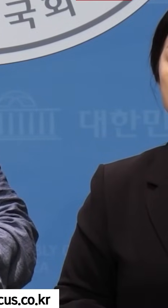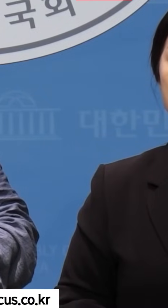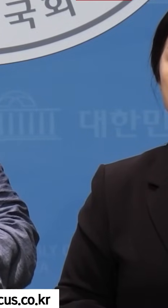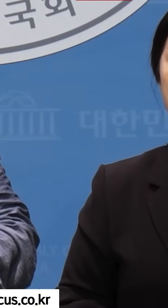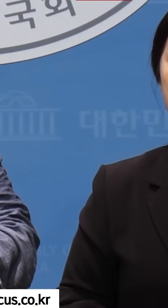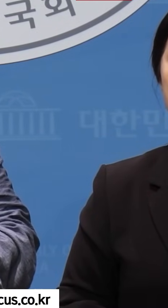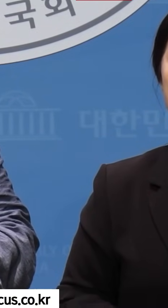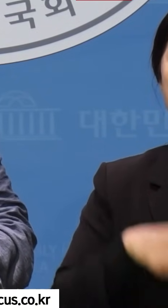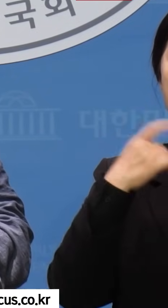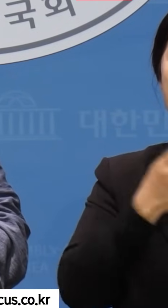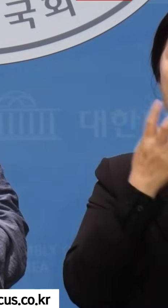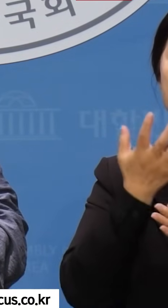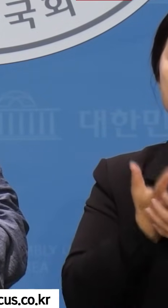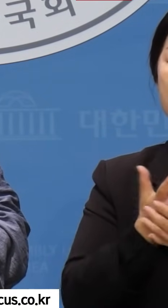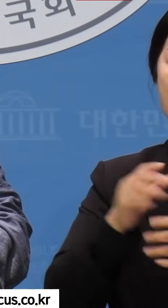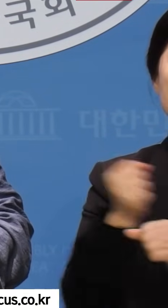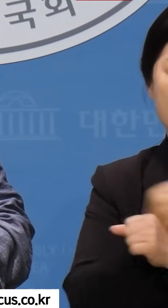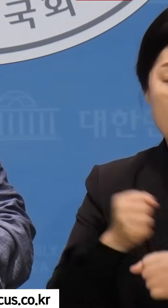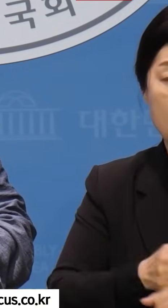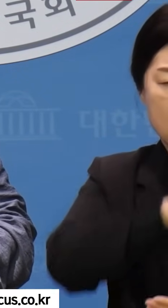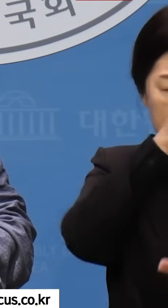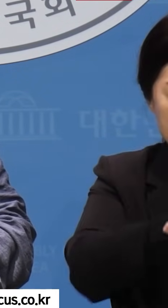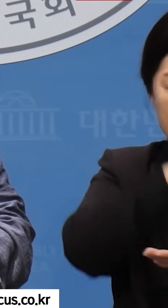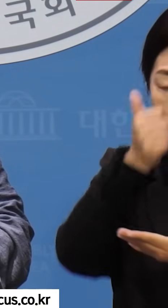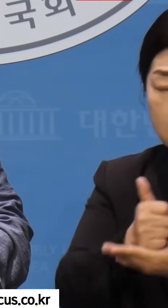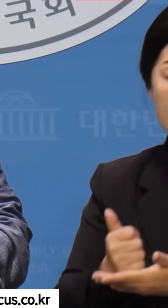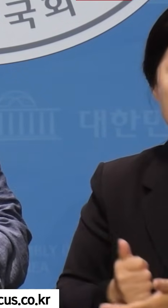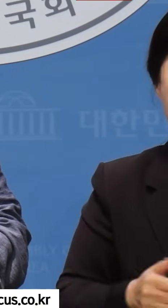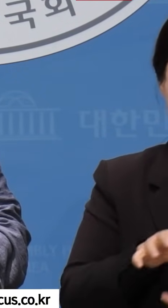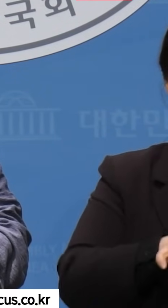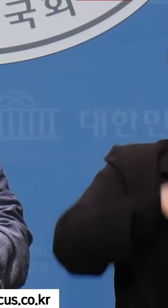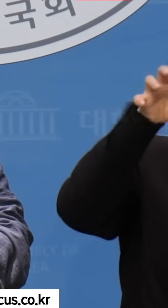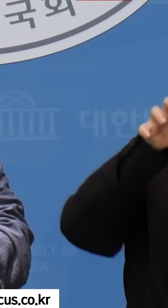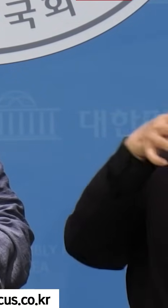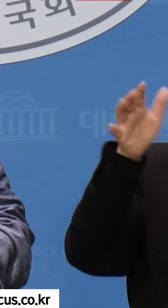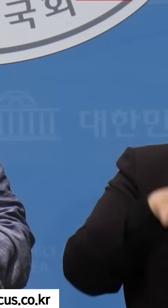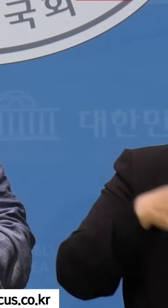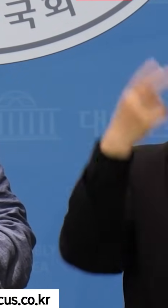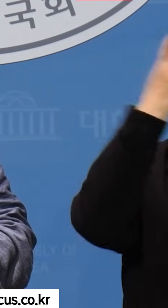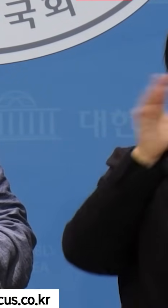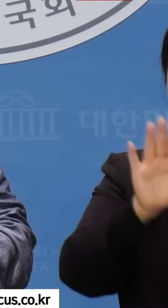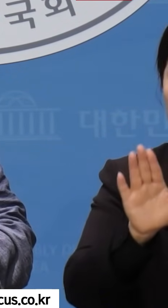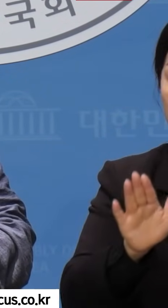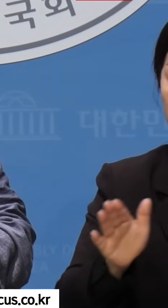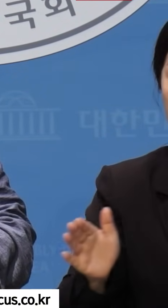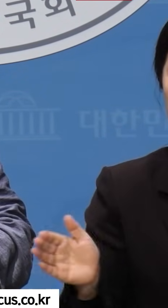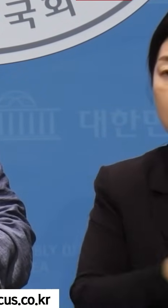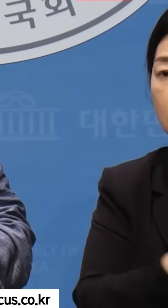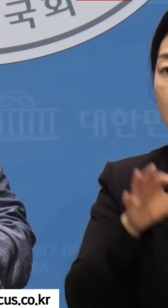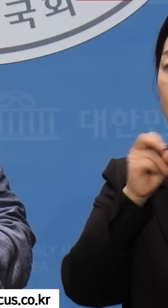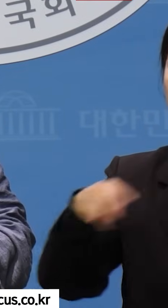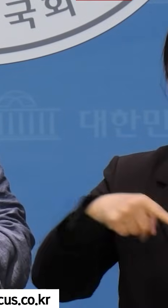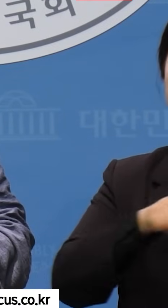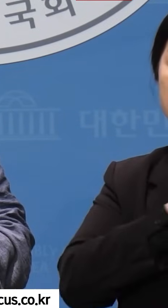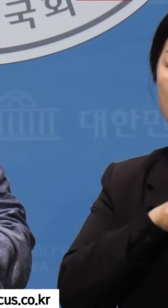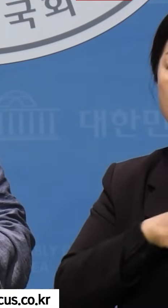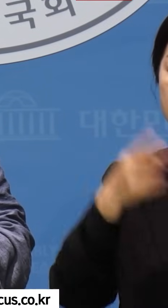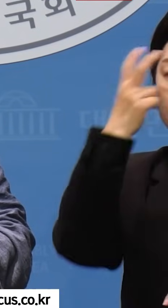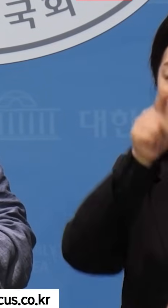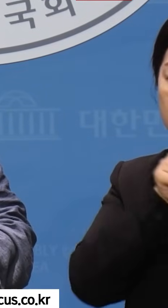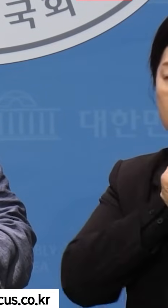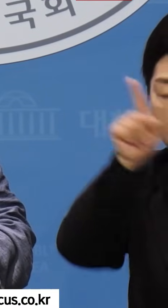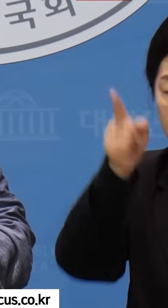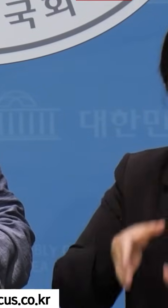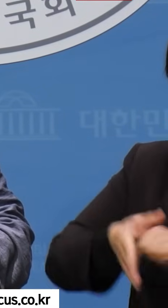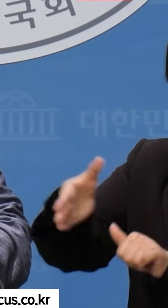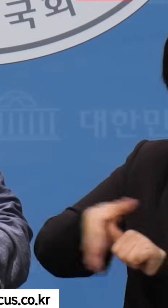사무소 조작, 그 제대로 수사도 기소도 안 하는 자들이 야당 의원 기소에 혈안이 돼가지고